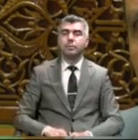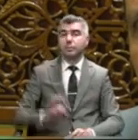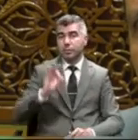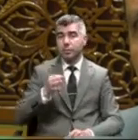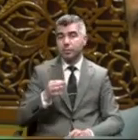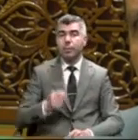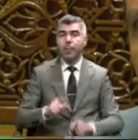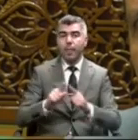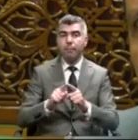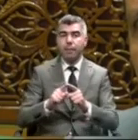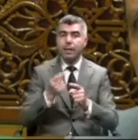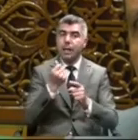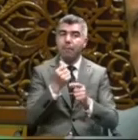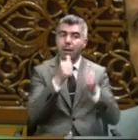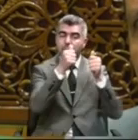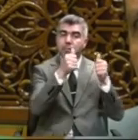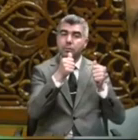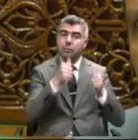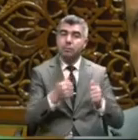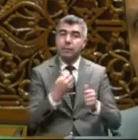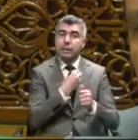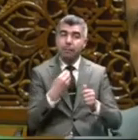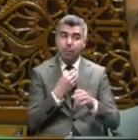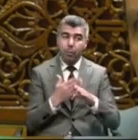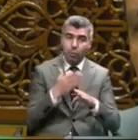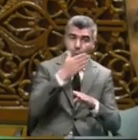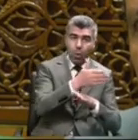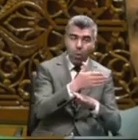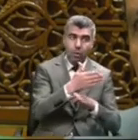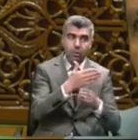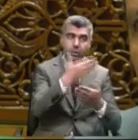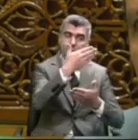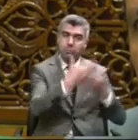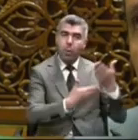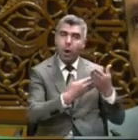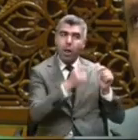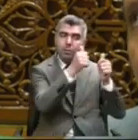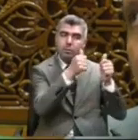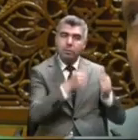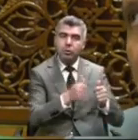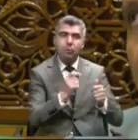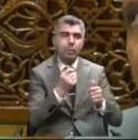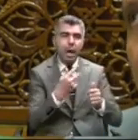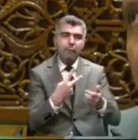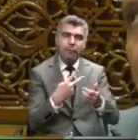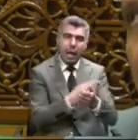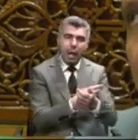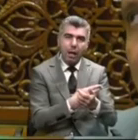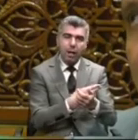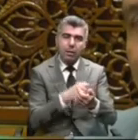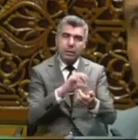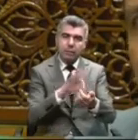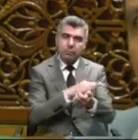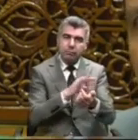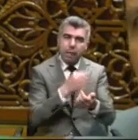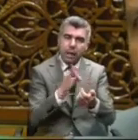هذه المساله ديال اشهار الاثمان الخدمات والسلع وتنهضروا الثمن يعني ثمن ثمن